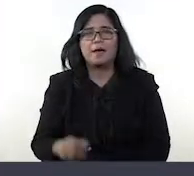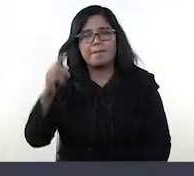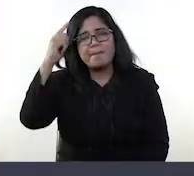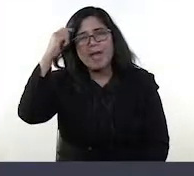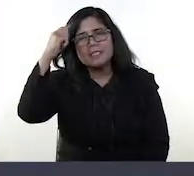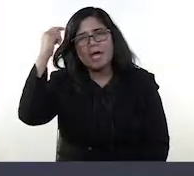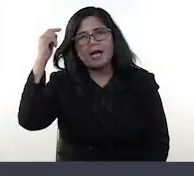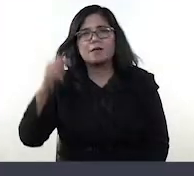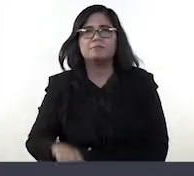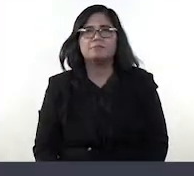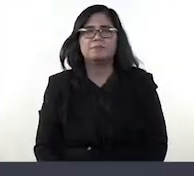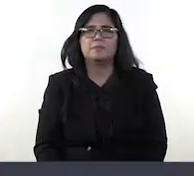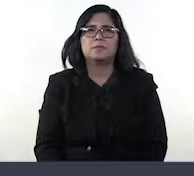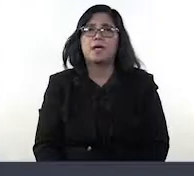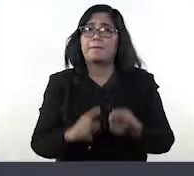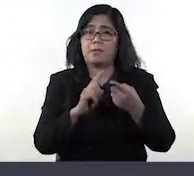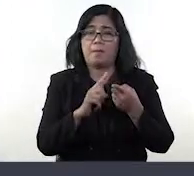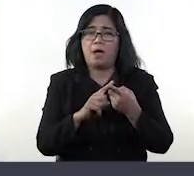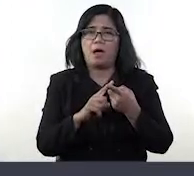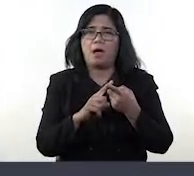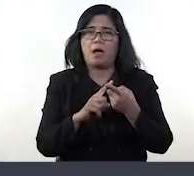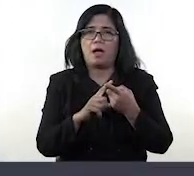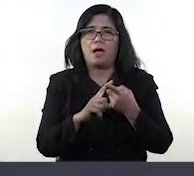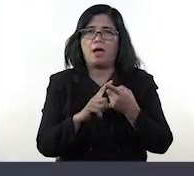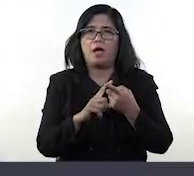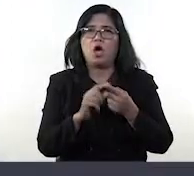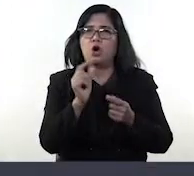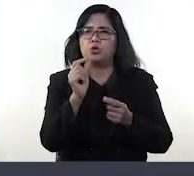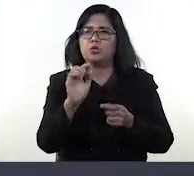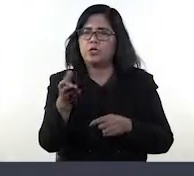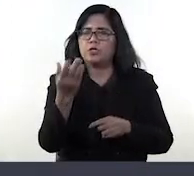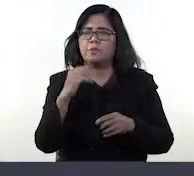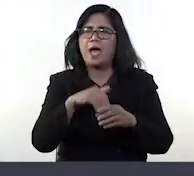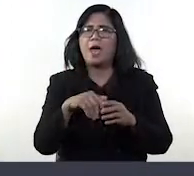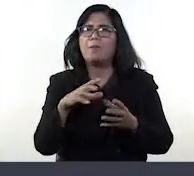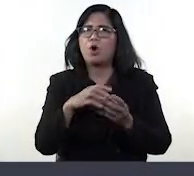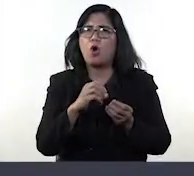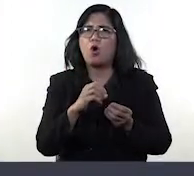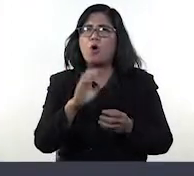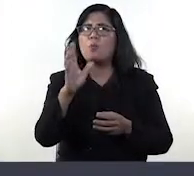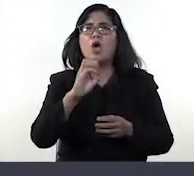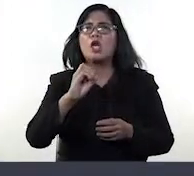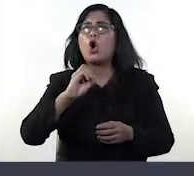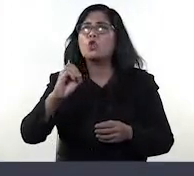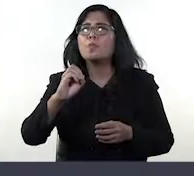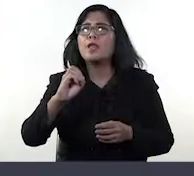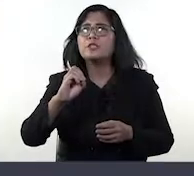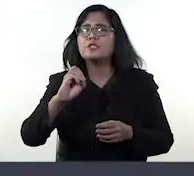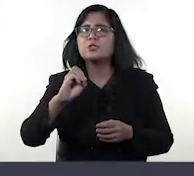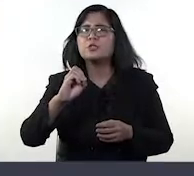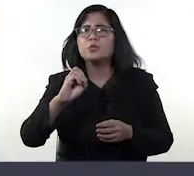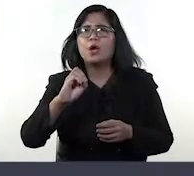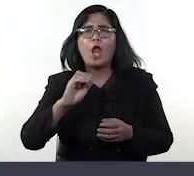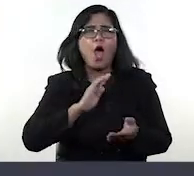beberapa hal penting disini adalah Hai yang pertama hai begitulah Bro itu sih bukan sesuatu yang otomatis